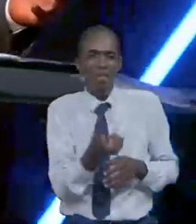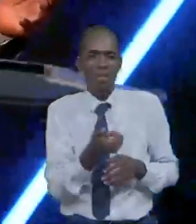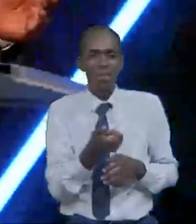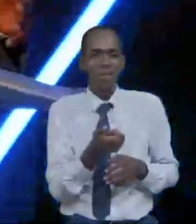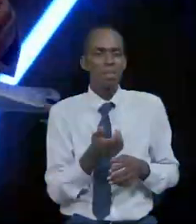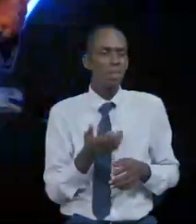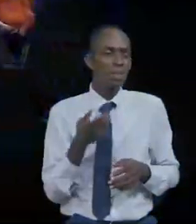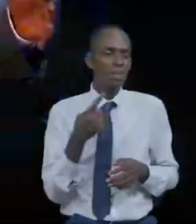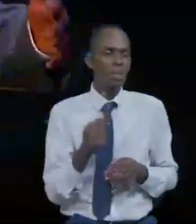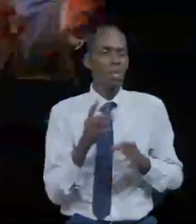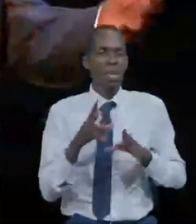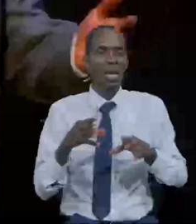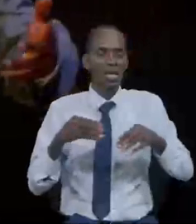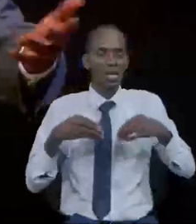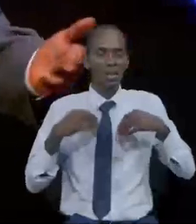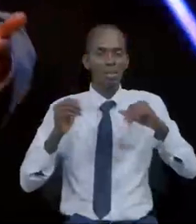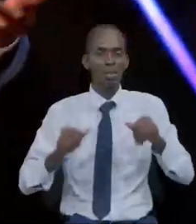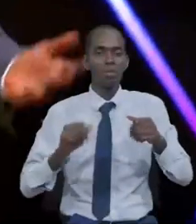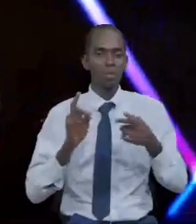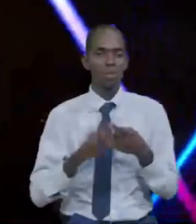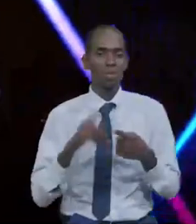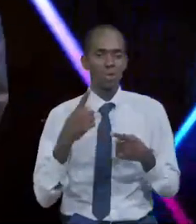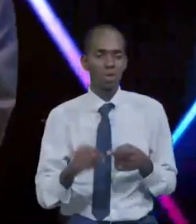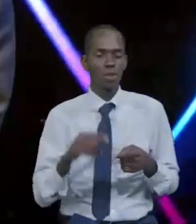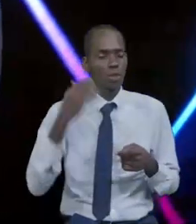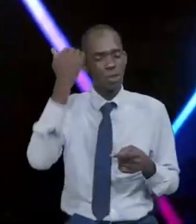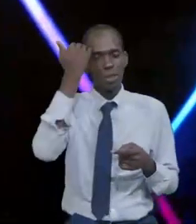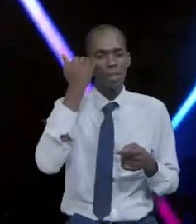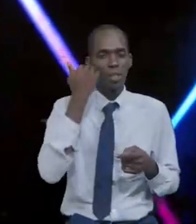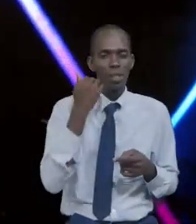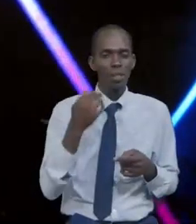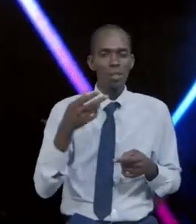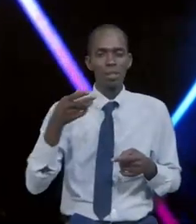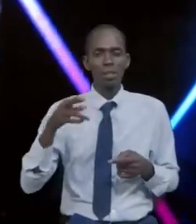qu'il va vouloir un peu modifier la vérité pour être agréable aux pharisiens et